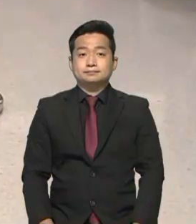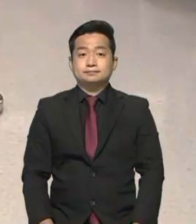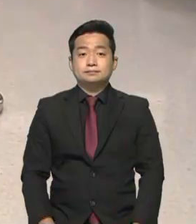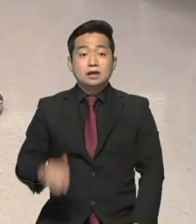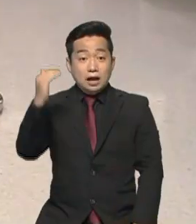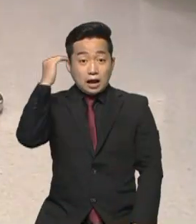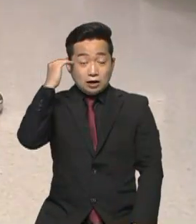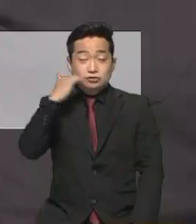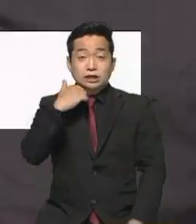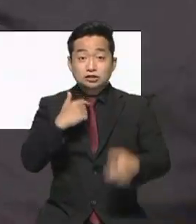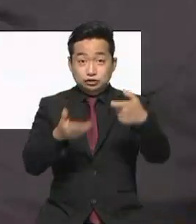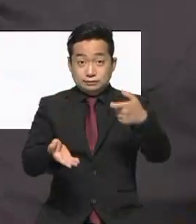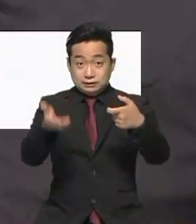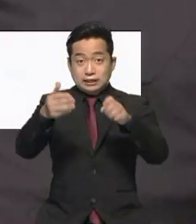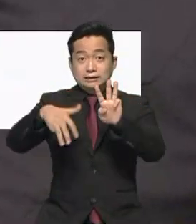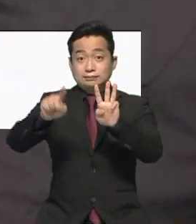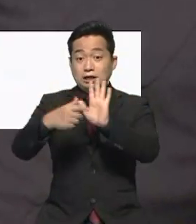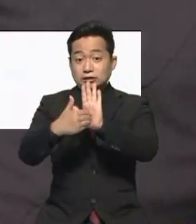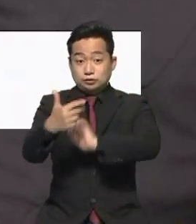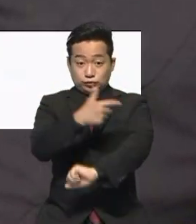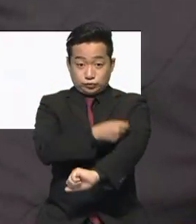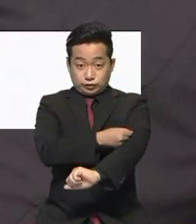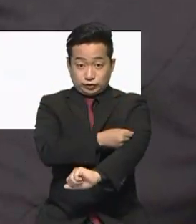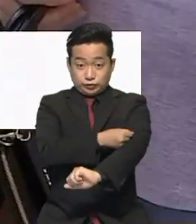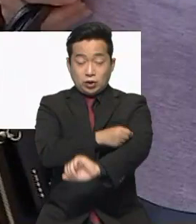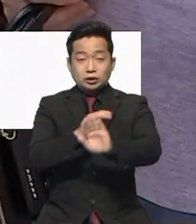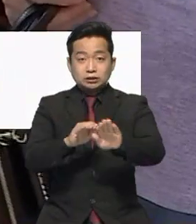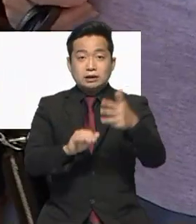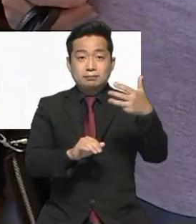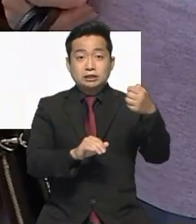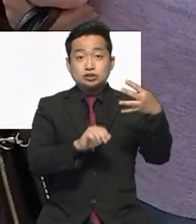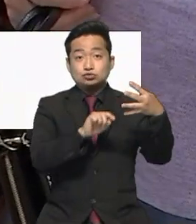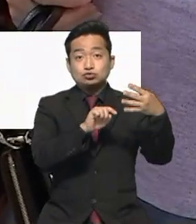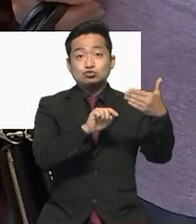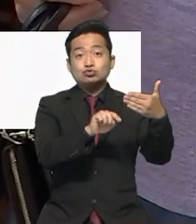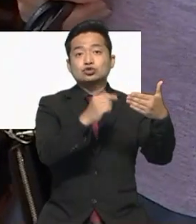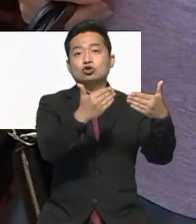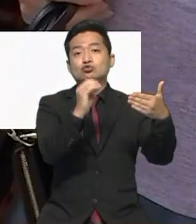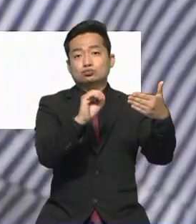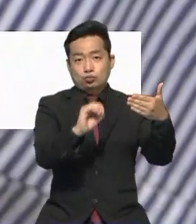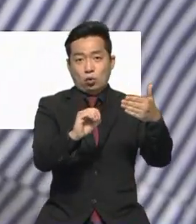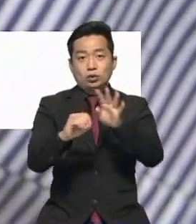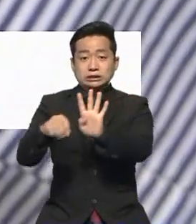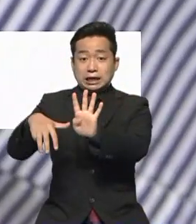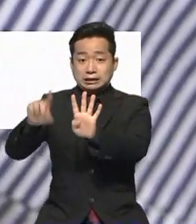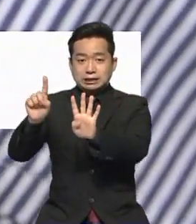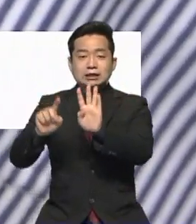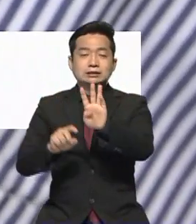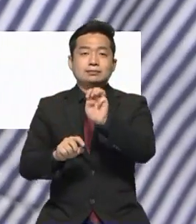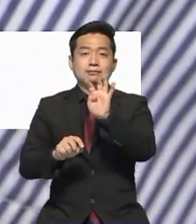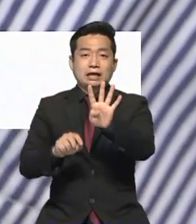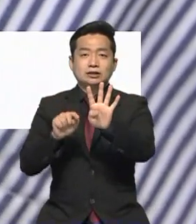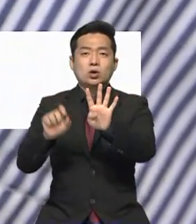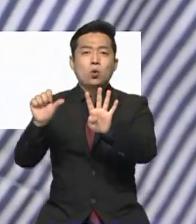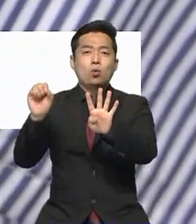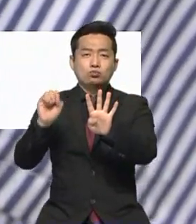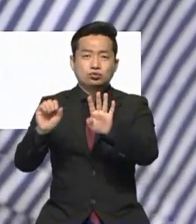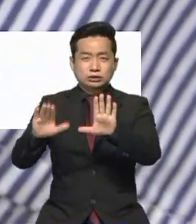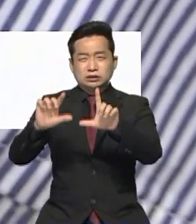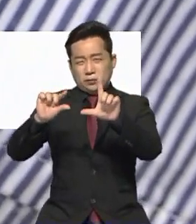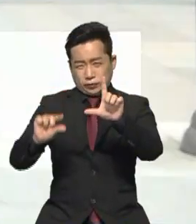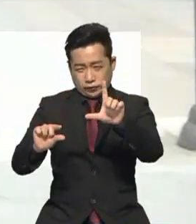국내 60세 이상 3차 접종률은 89.9%로 높지만 4차는 34.5%로 여전히